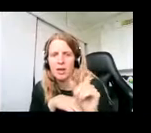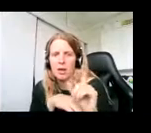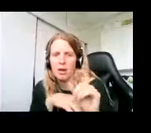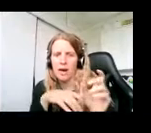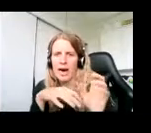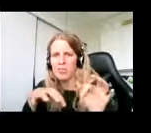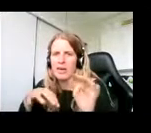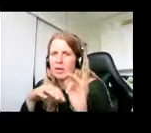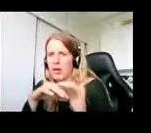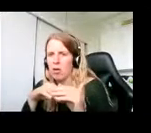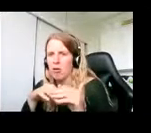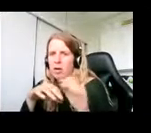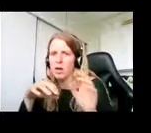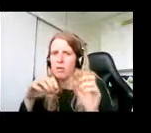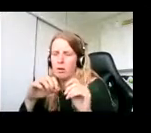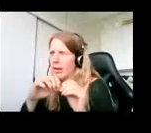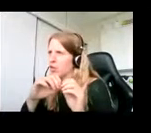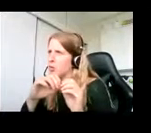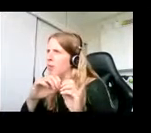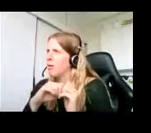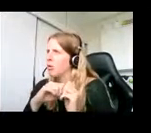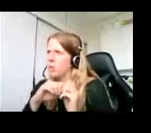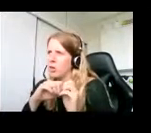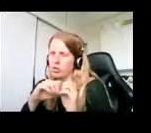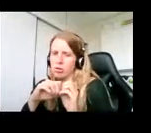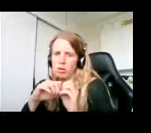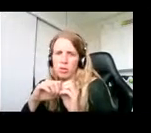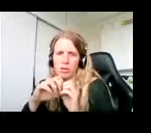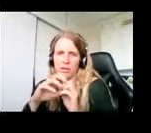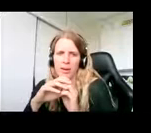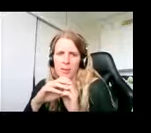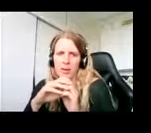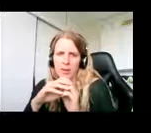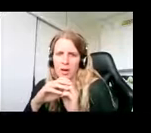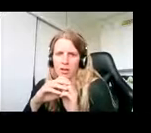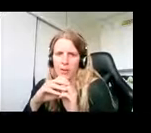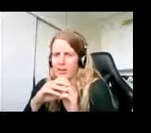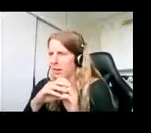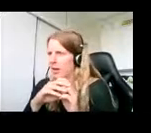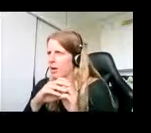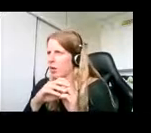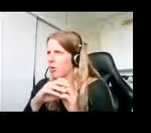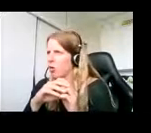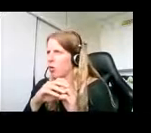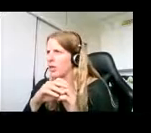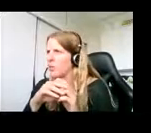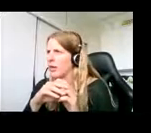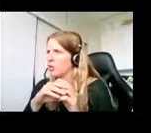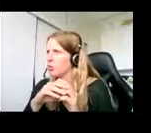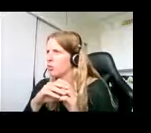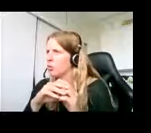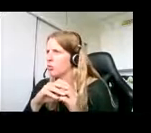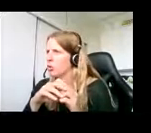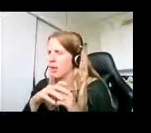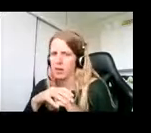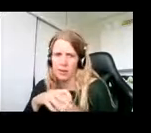extra aanbevelingen bij of enkele speelpleinvoorbeeldjes of zo van hoe je het kunt aanpakken. Dat maakt dat je eigenlijk ook wat inspiratie